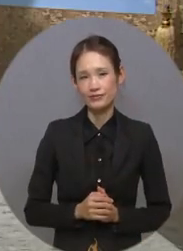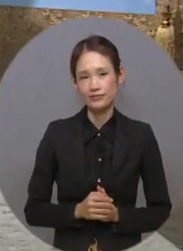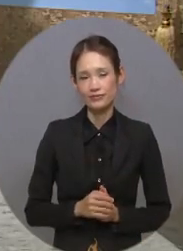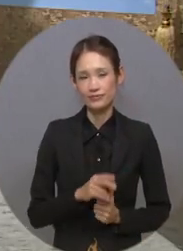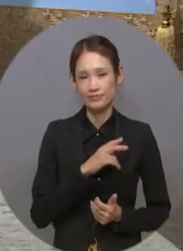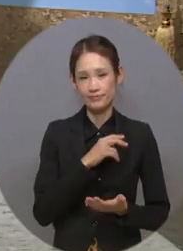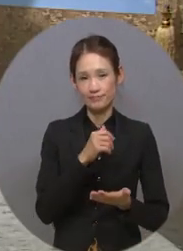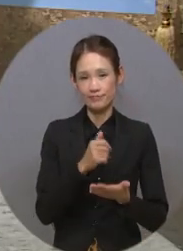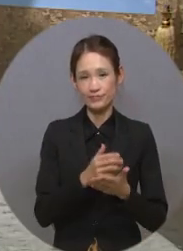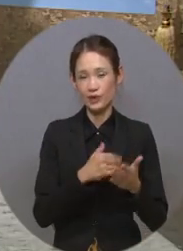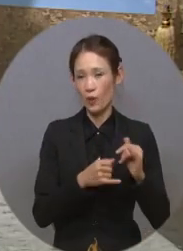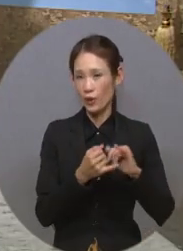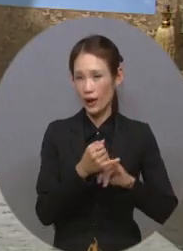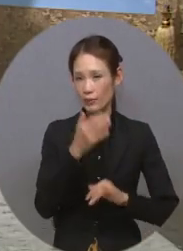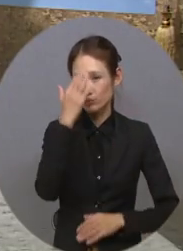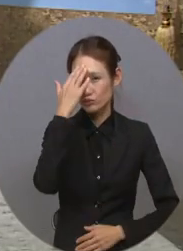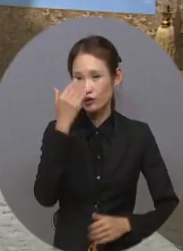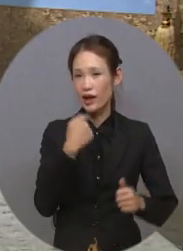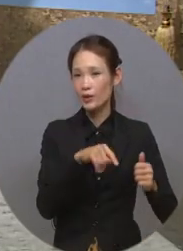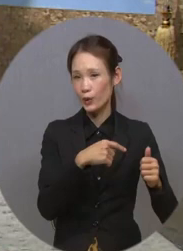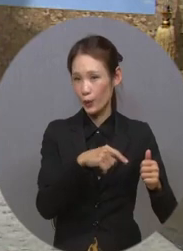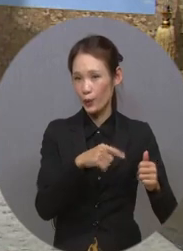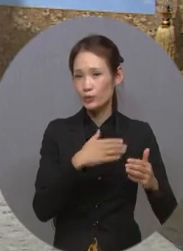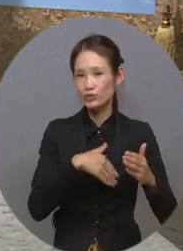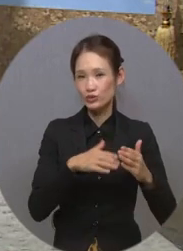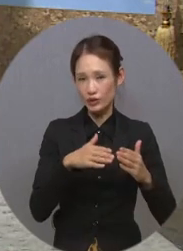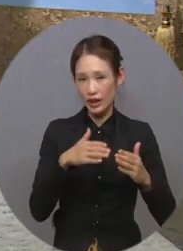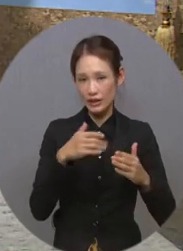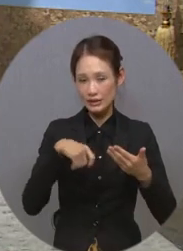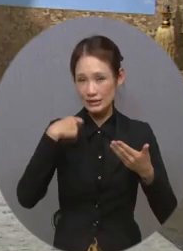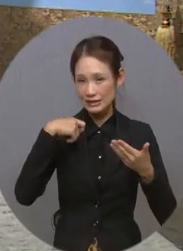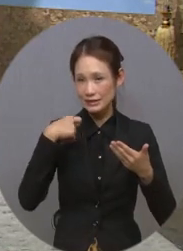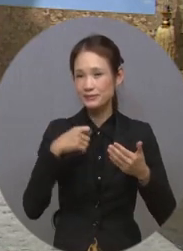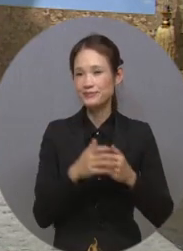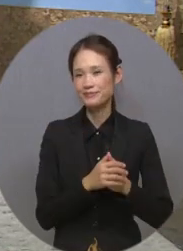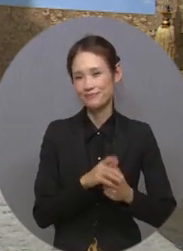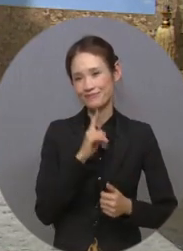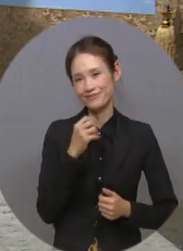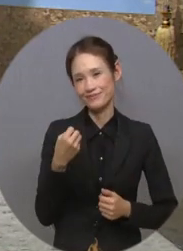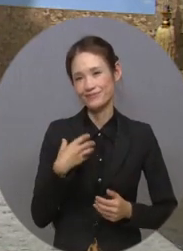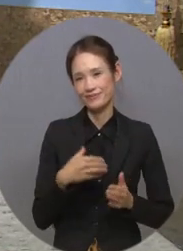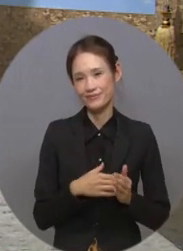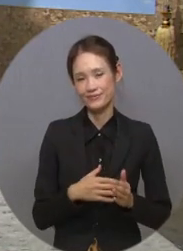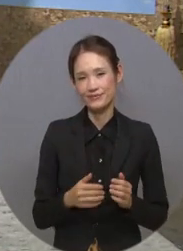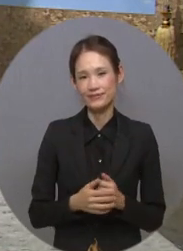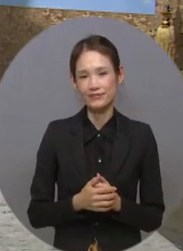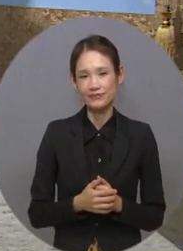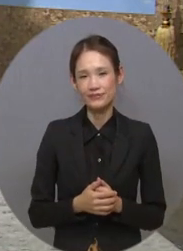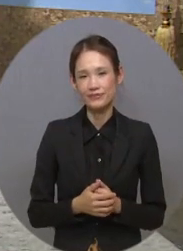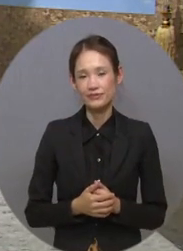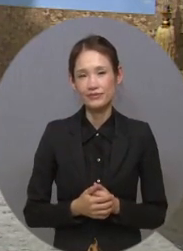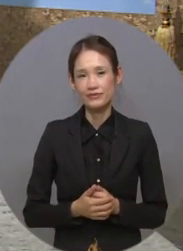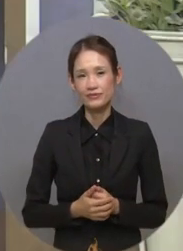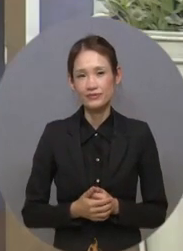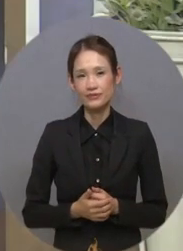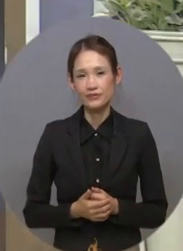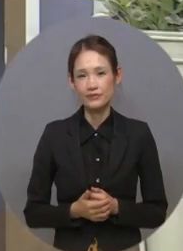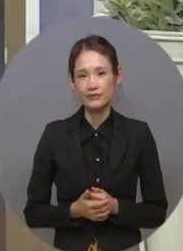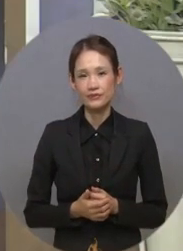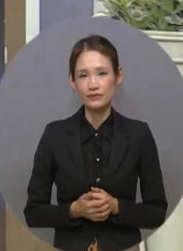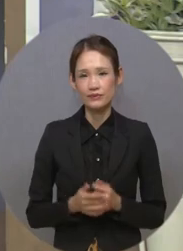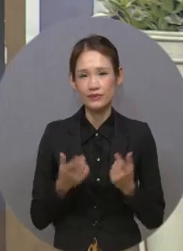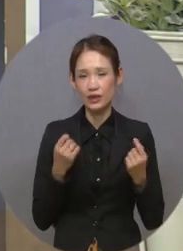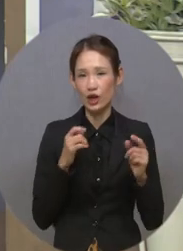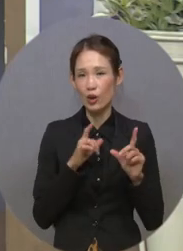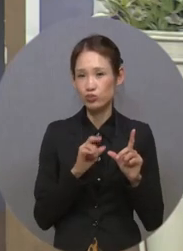의원님도 이제 공약으로 무상교육도 네. 무상급식 이렇게 같이 가는 거니까 우리 네. 당에서 말씀하셨더라고요. 네. 이제 네. 그런